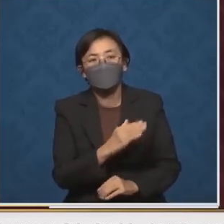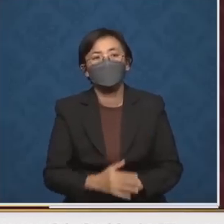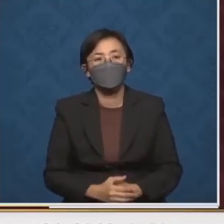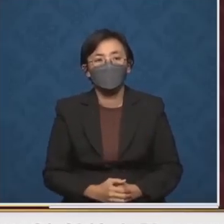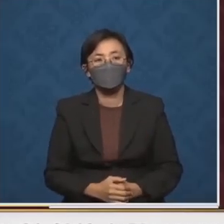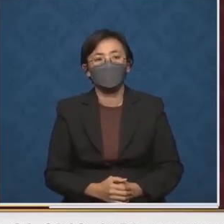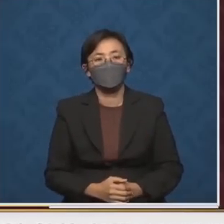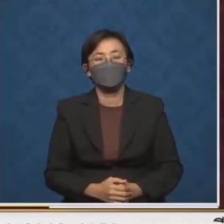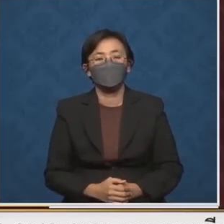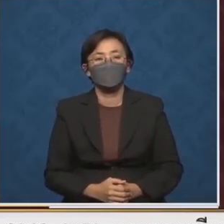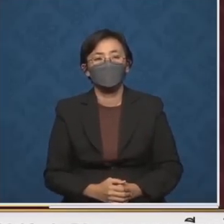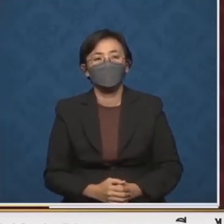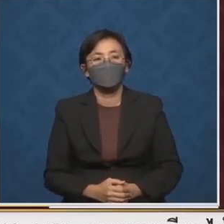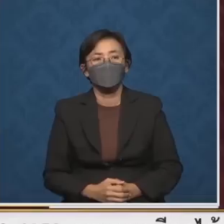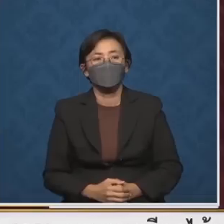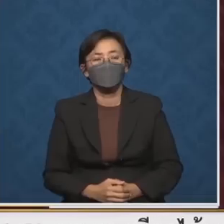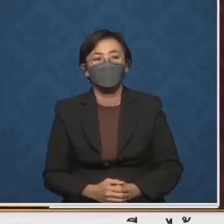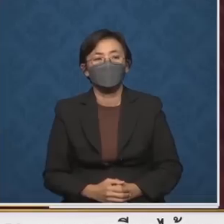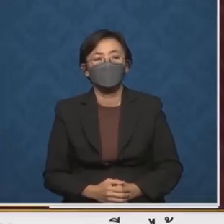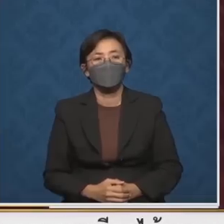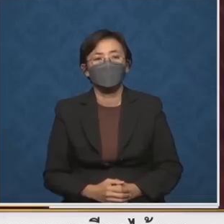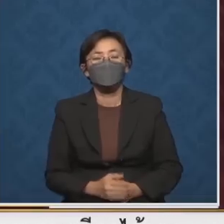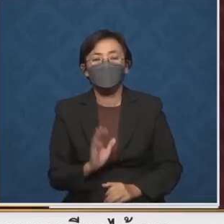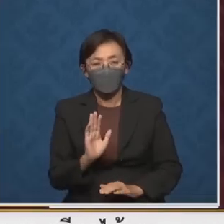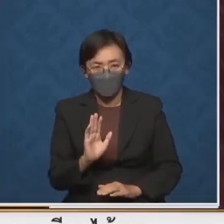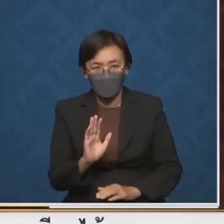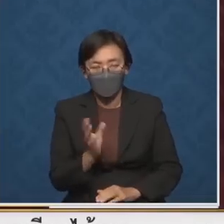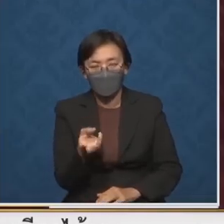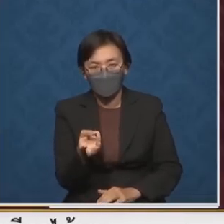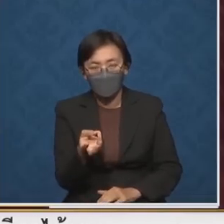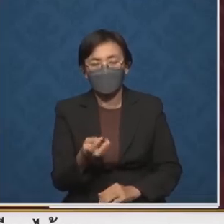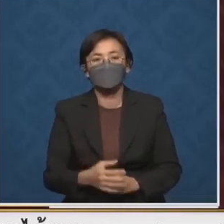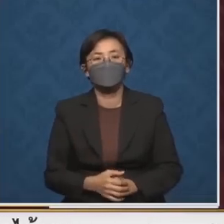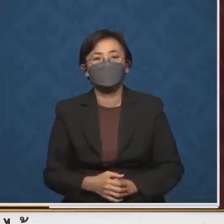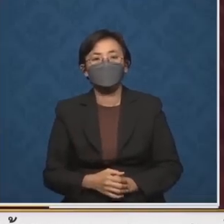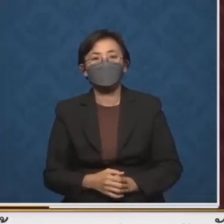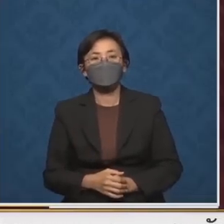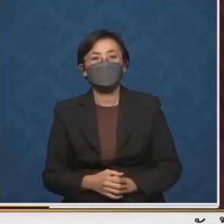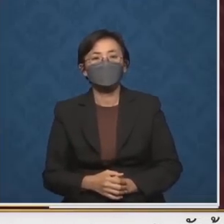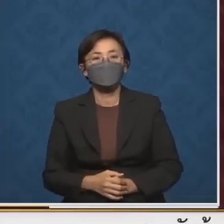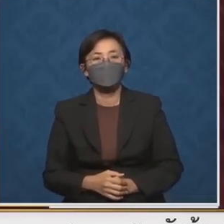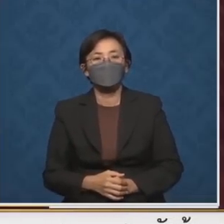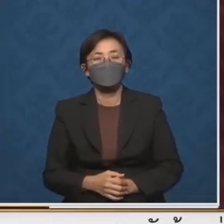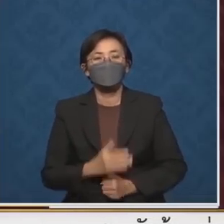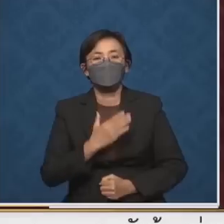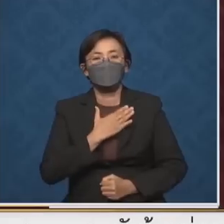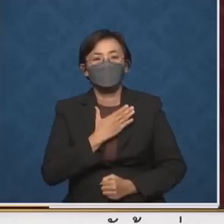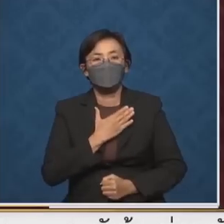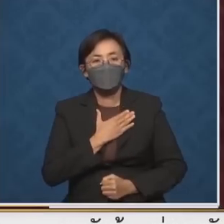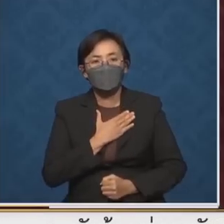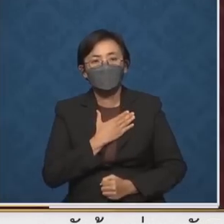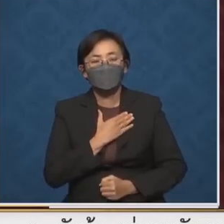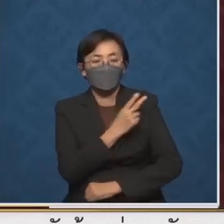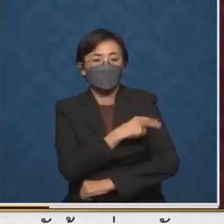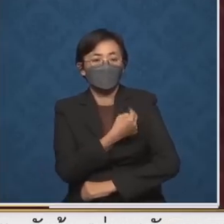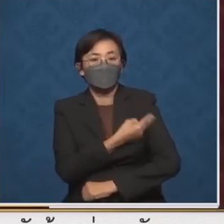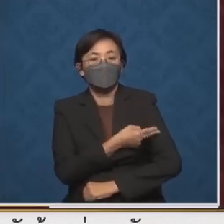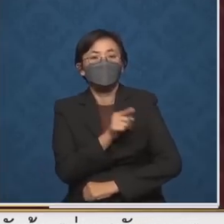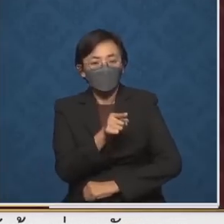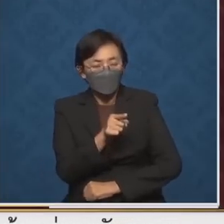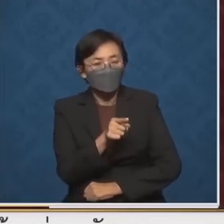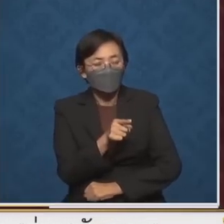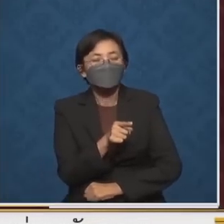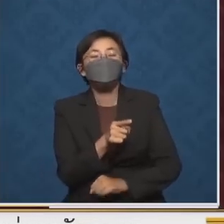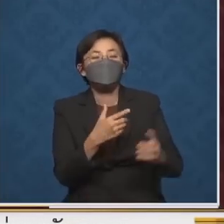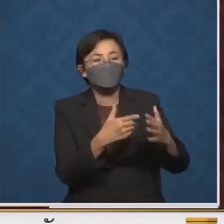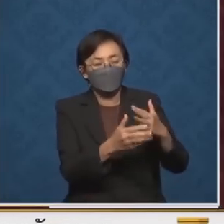บอ่อเดี๋นดหน่นะับผมอาพัยให้คุเมอแต่ผมไม่อาพัย